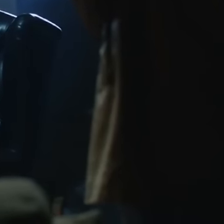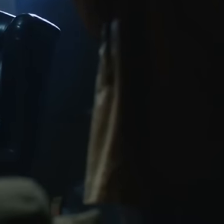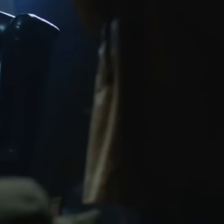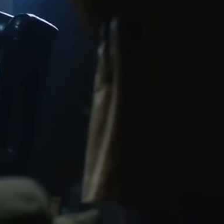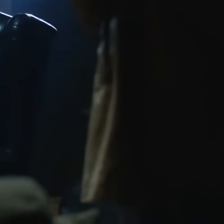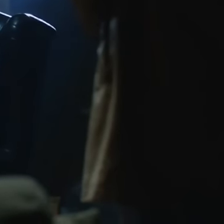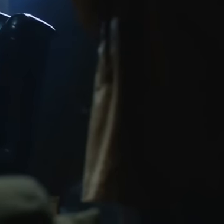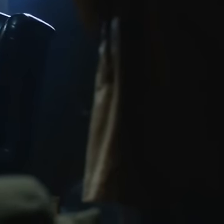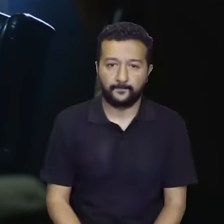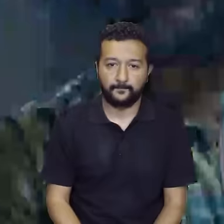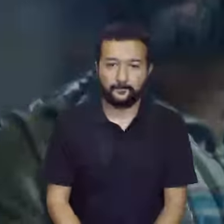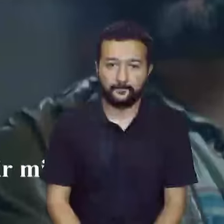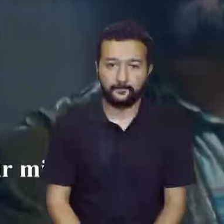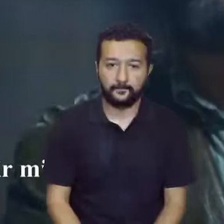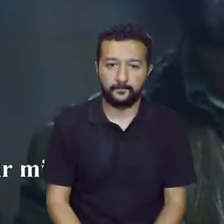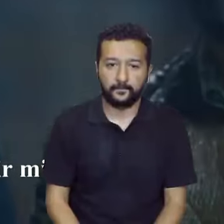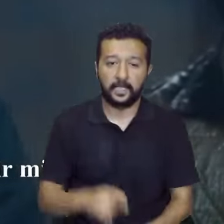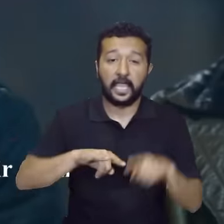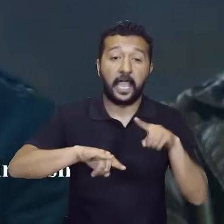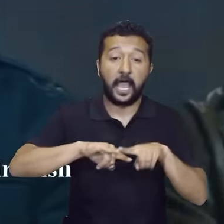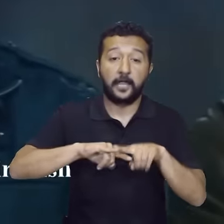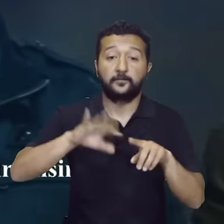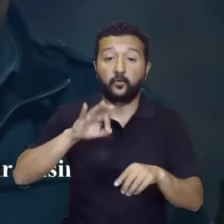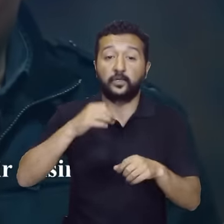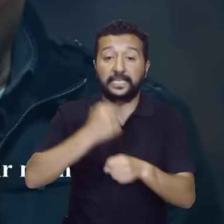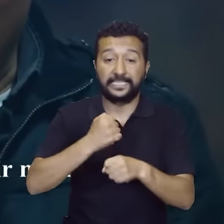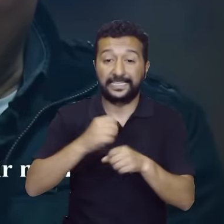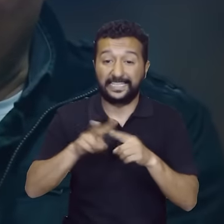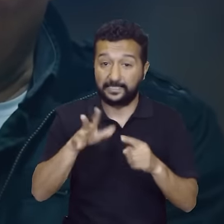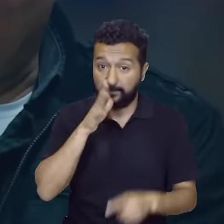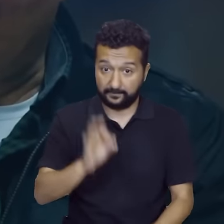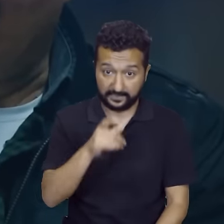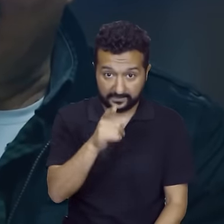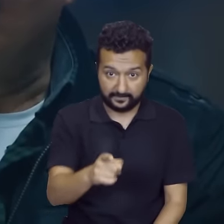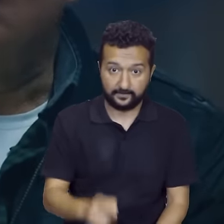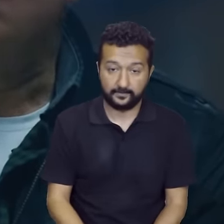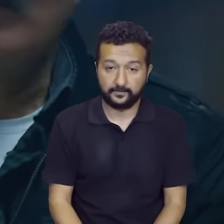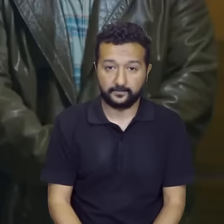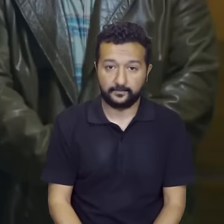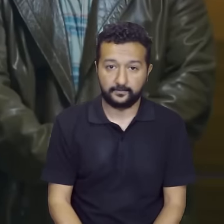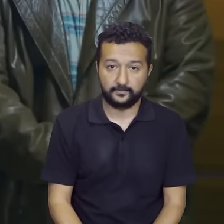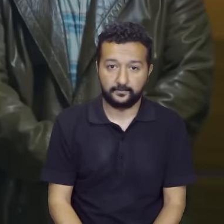koklayıp hazla arkasına yaslandı. Hani soluk Kıyasettin Kinyas'ı bilir misiniz?